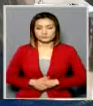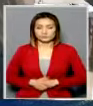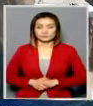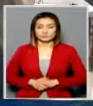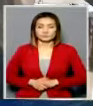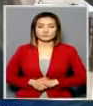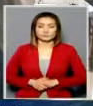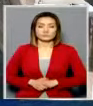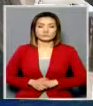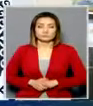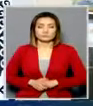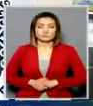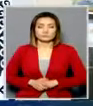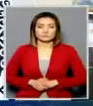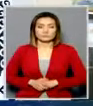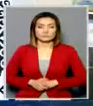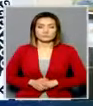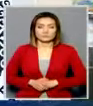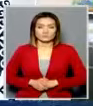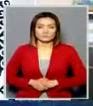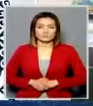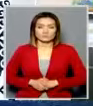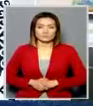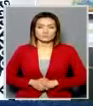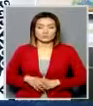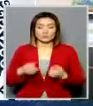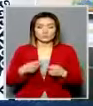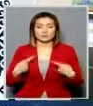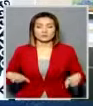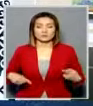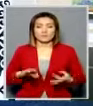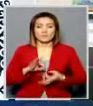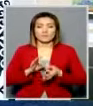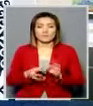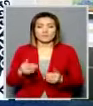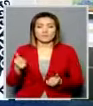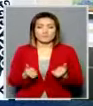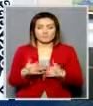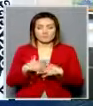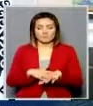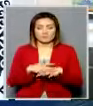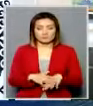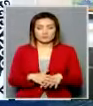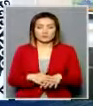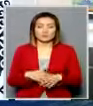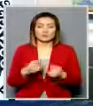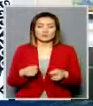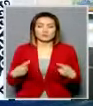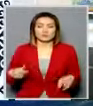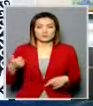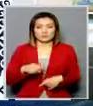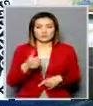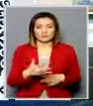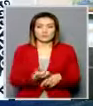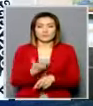есептерді. Жалпы халықаралық түрлі олимпиадаларда математикадан жаратылыстану бағыты бойынша жүлделі